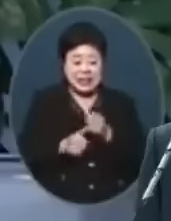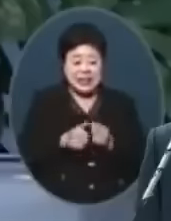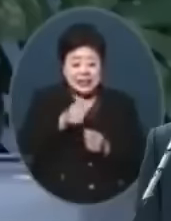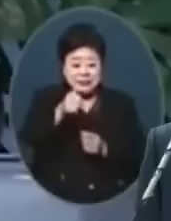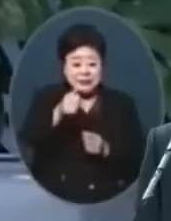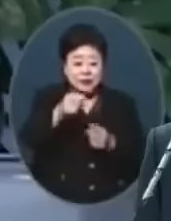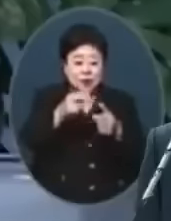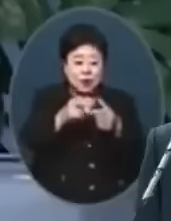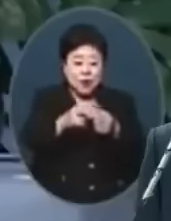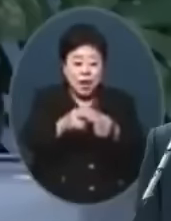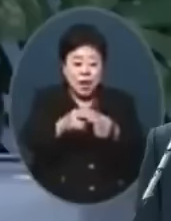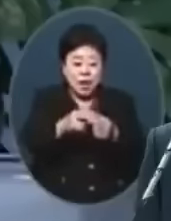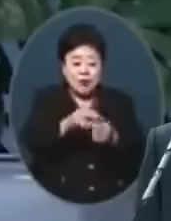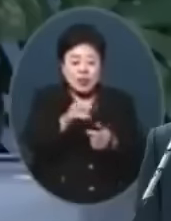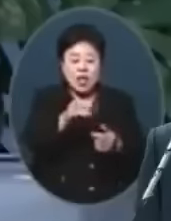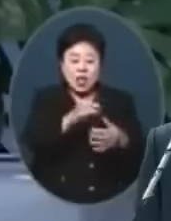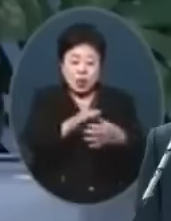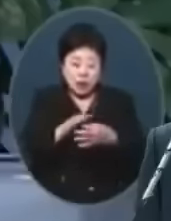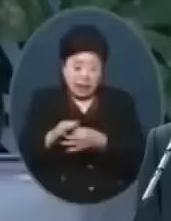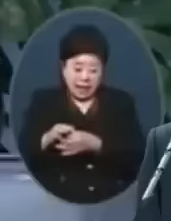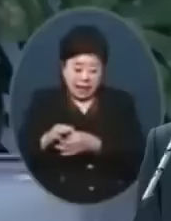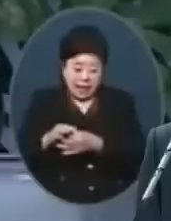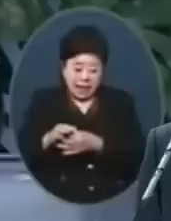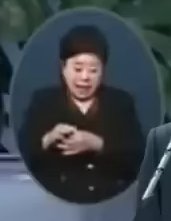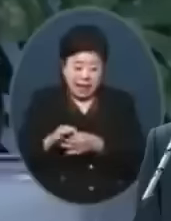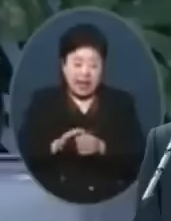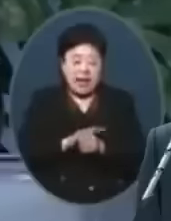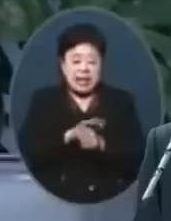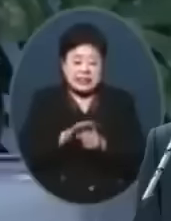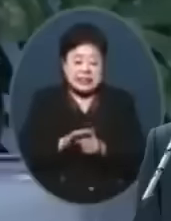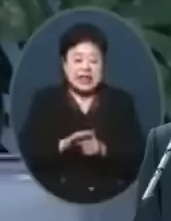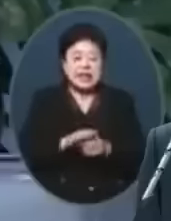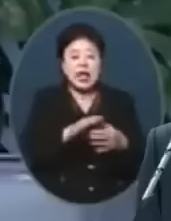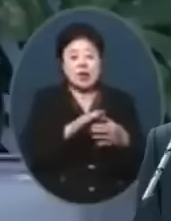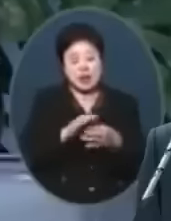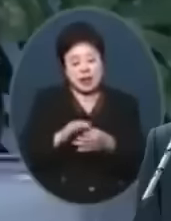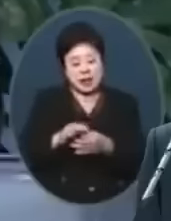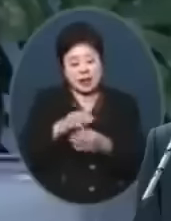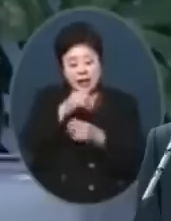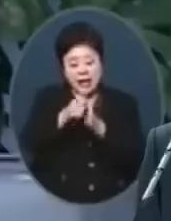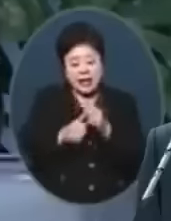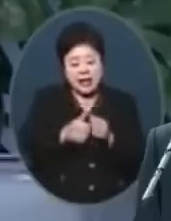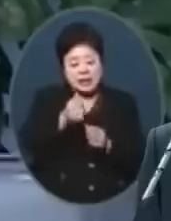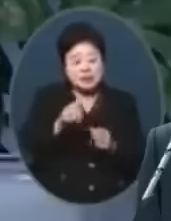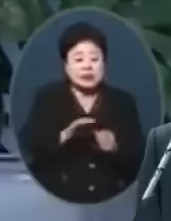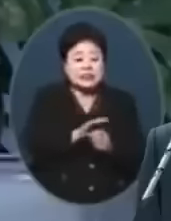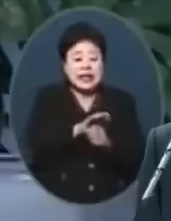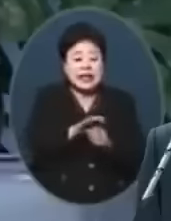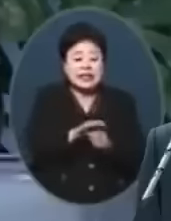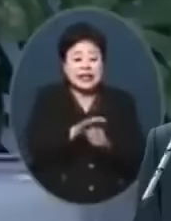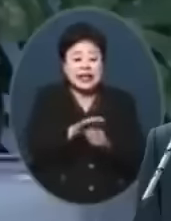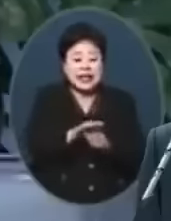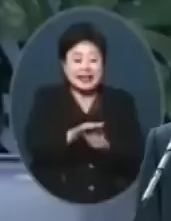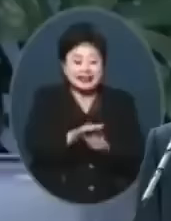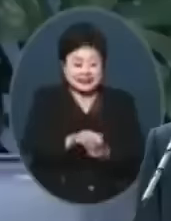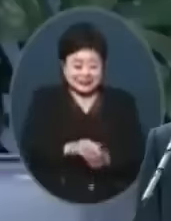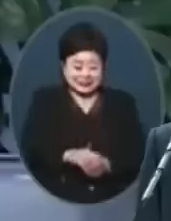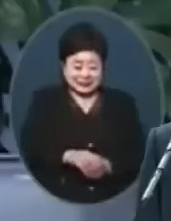하나님과 우리와의 관계는 사랑의 관계인 것입니다. 하나님이 우리를 사랑하는데